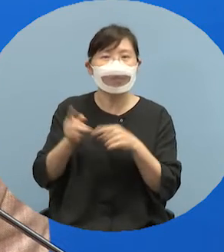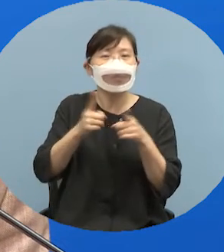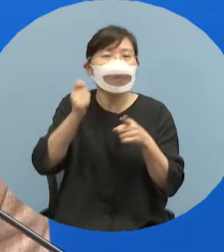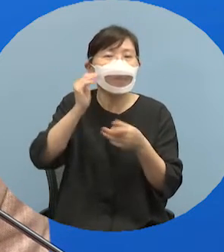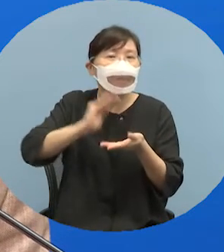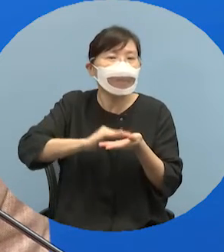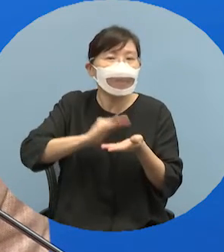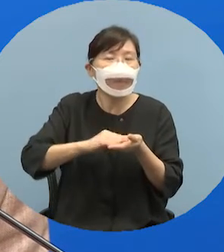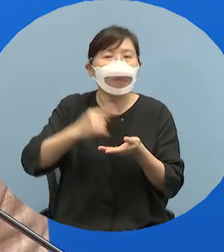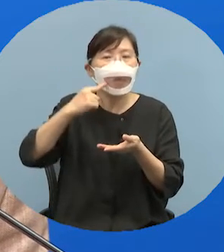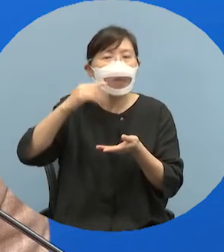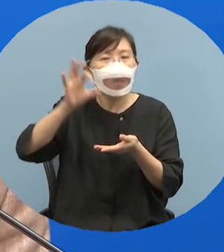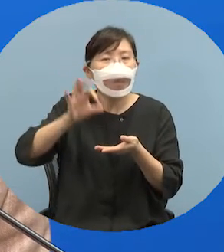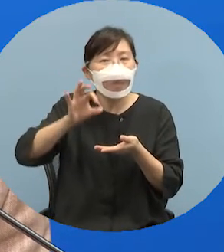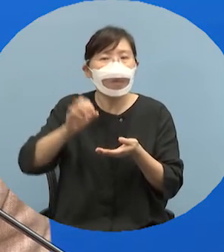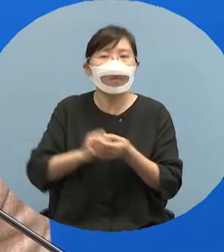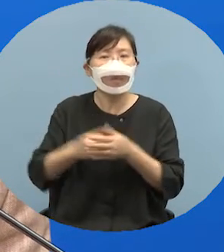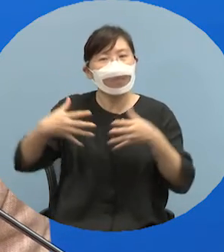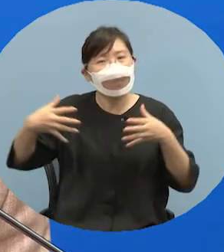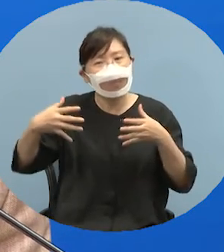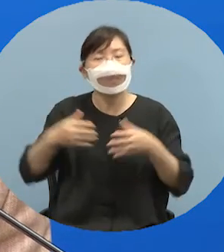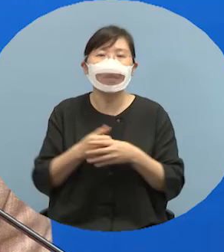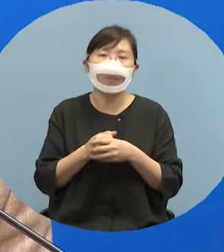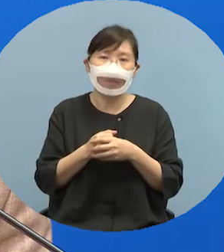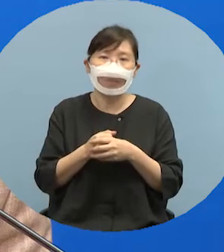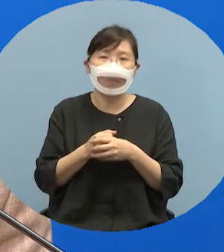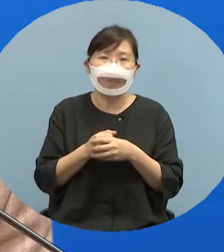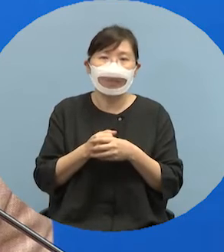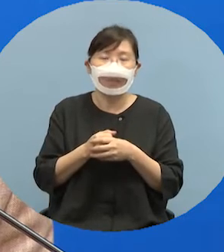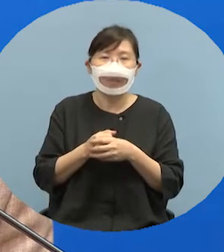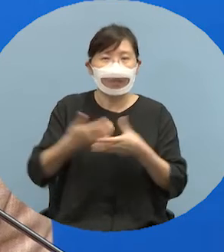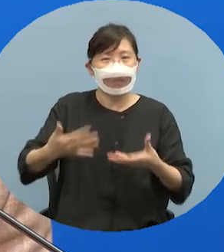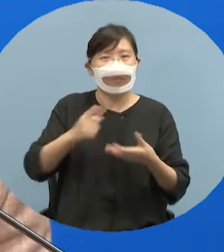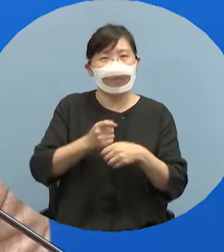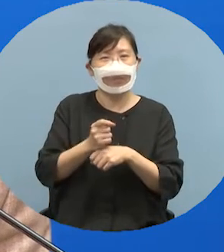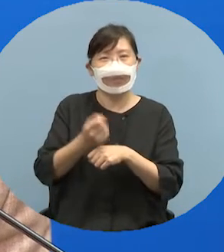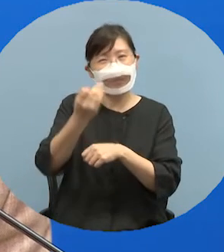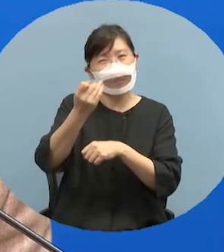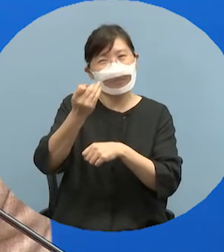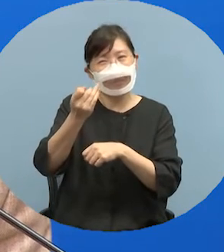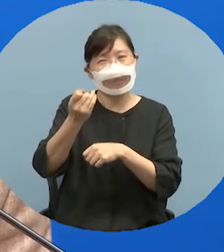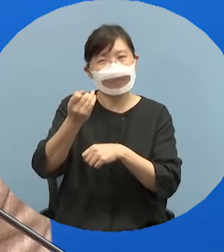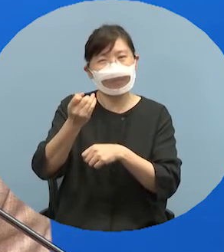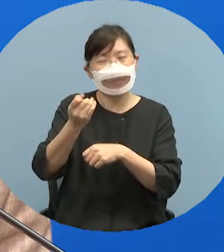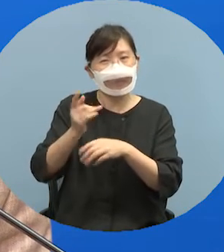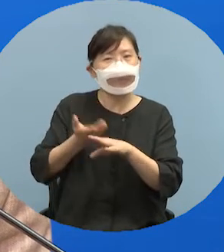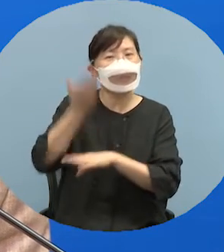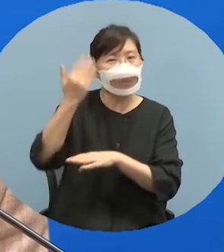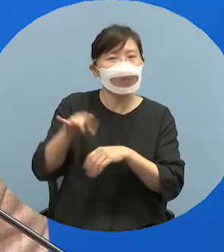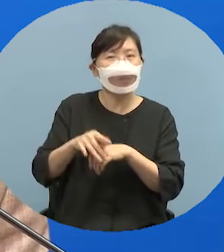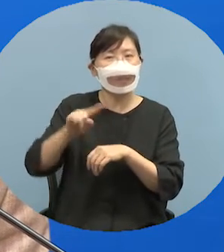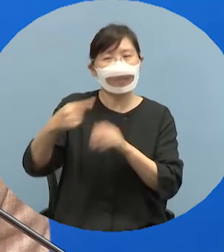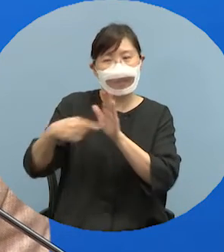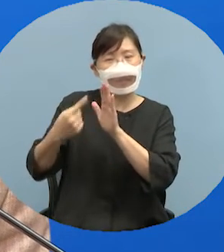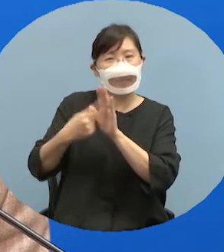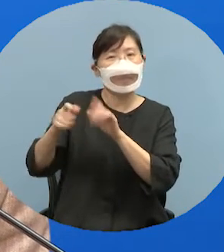些長期病患，例如是糖尿、肥胖，譬如它的體重指標是超過30或以上。另外是免疫